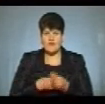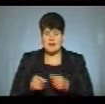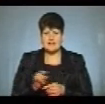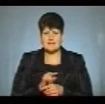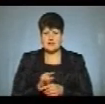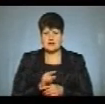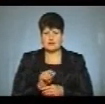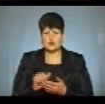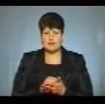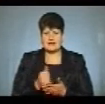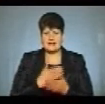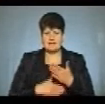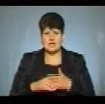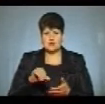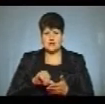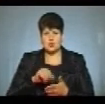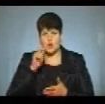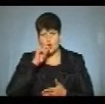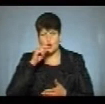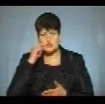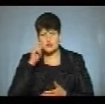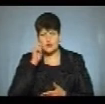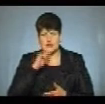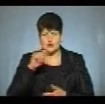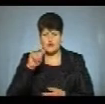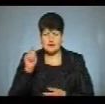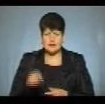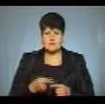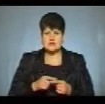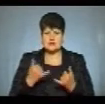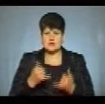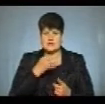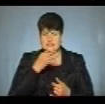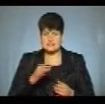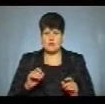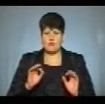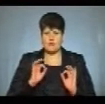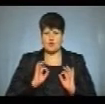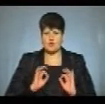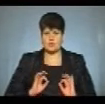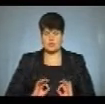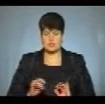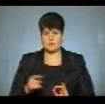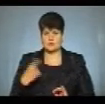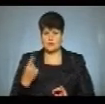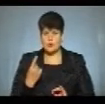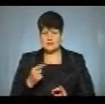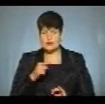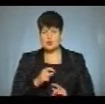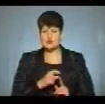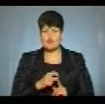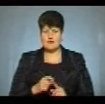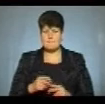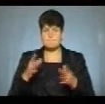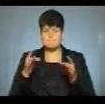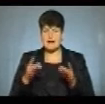про інвалідність для учасників російсько-української війни. Про це нам сьогодні повідомив прокурор Тернопільської прокуратури Юрій Вікарук. За його словами,